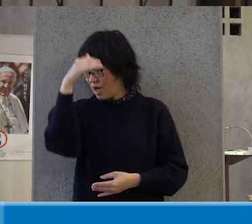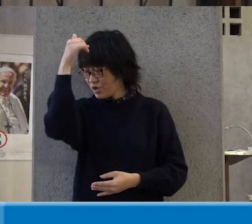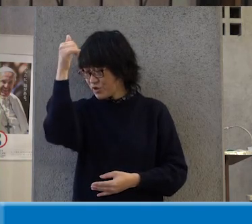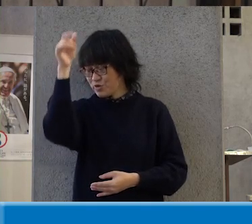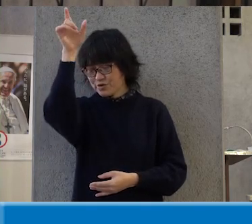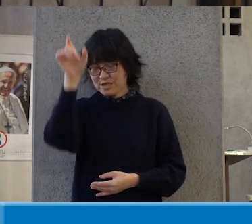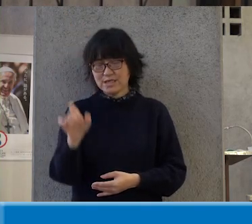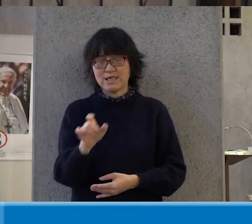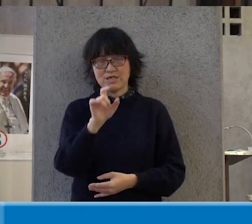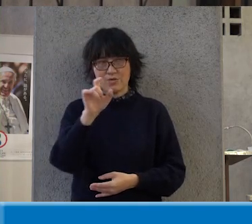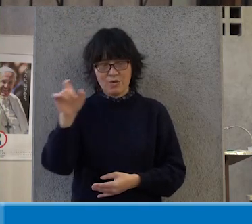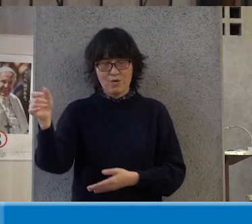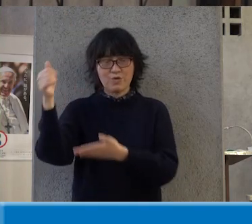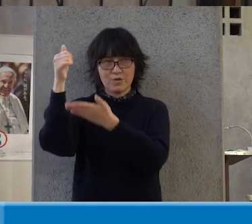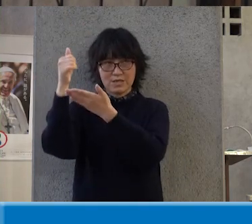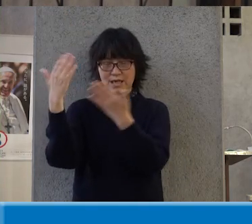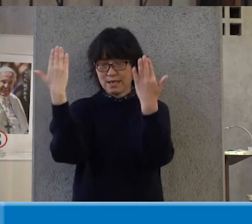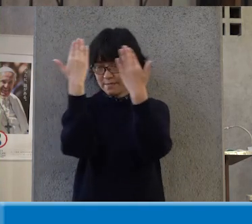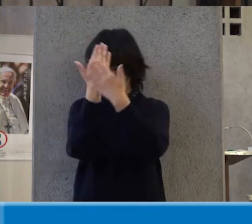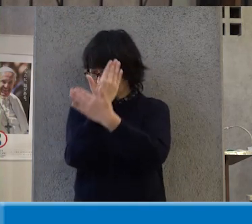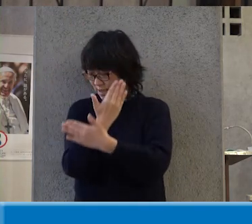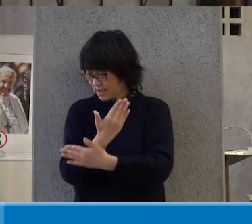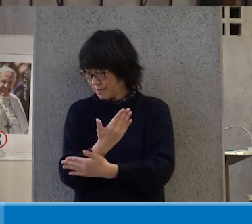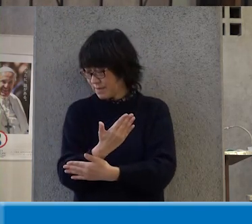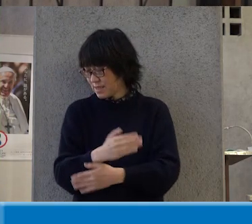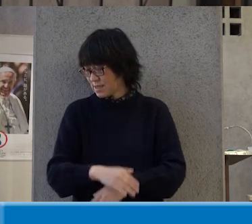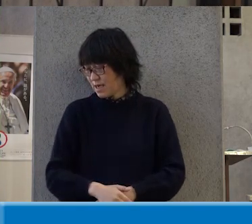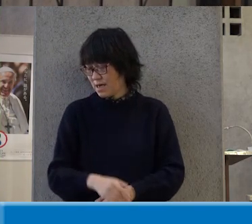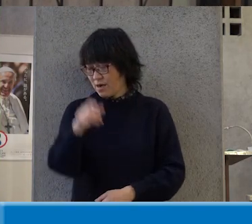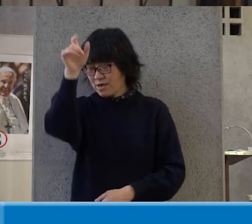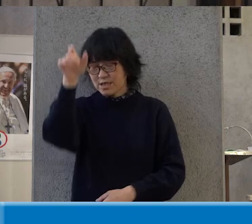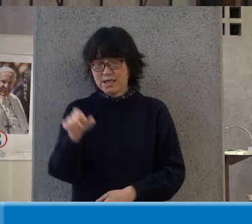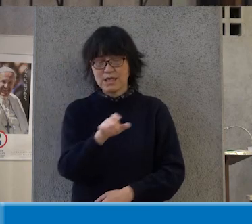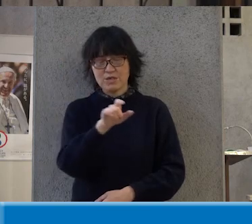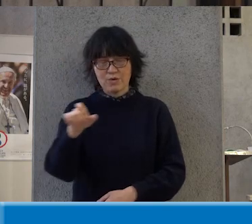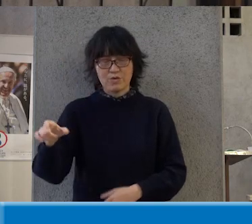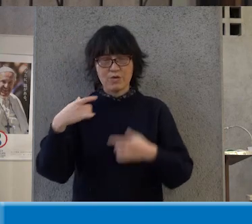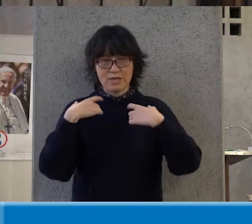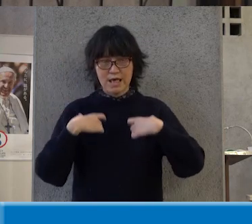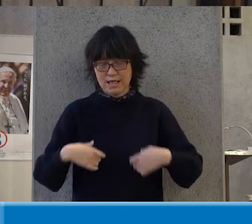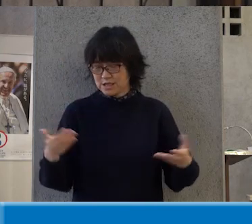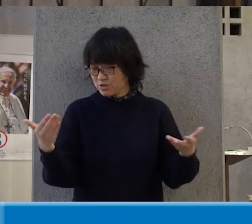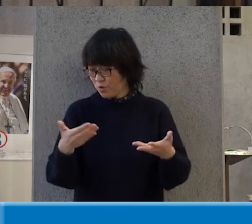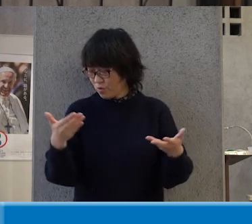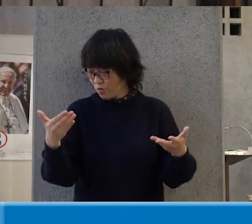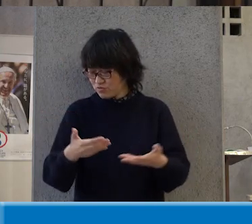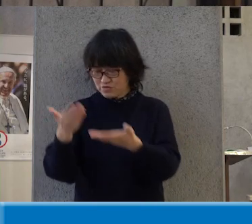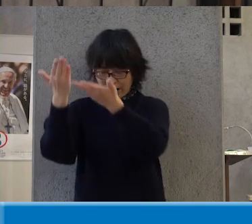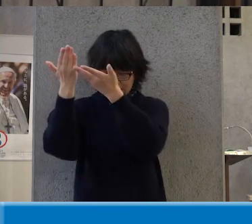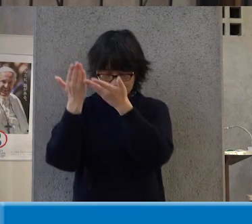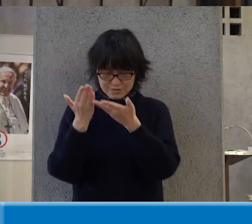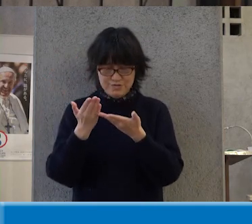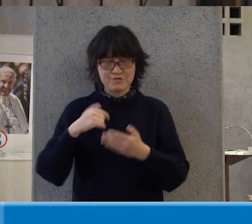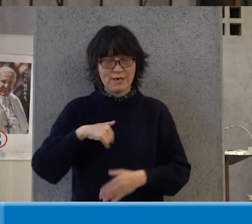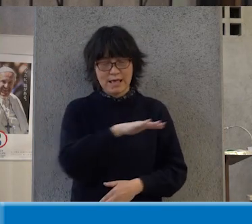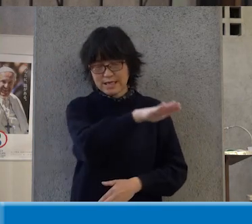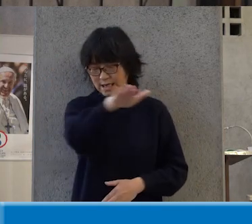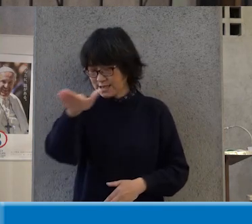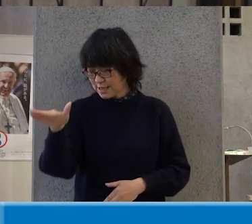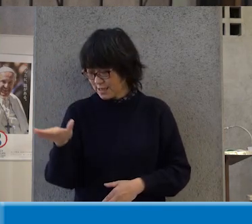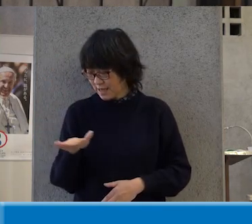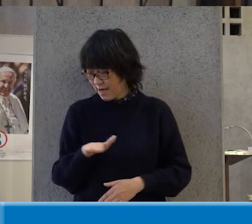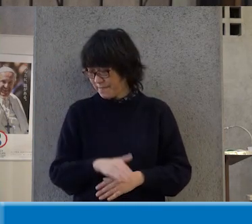リストとしてくださいました。キリストの祭司職に預かる私たち